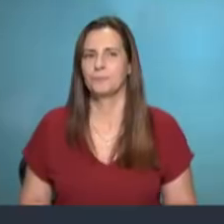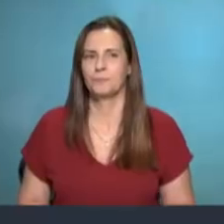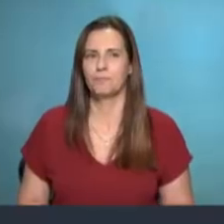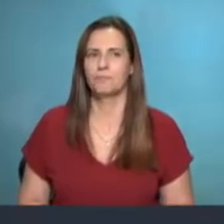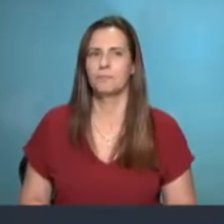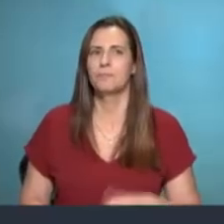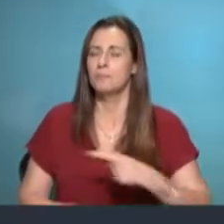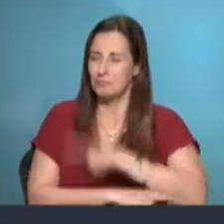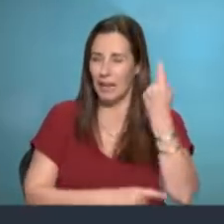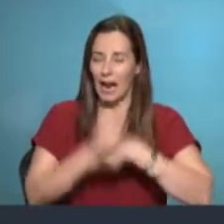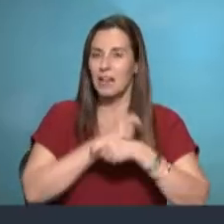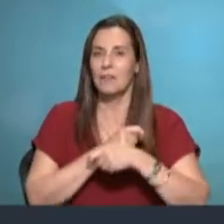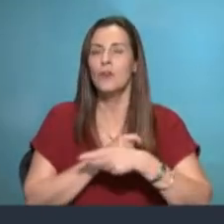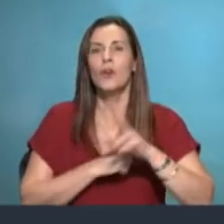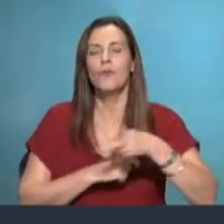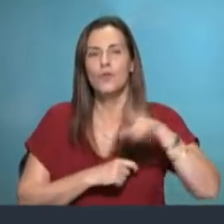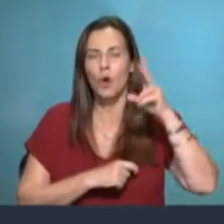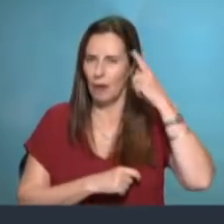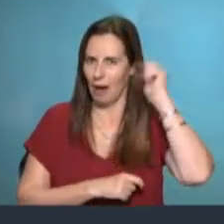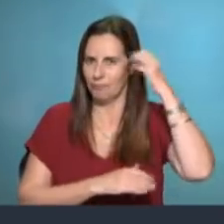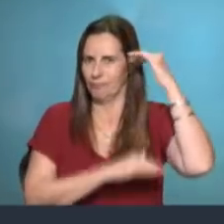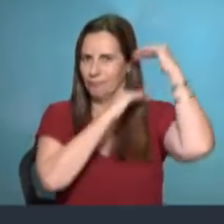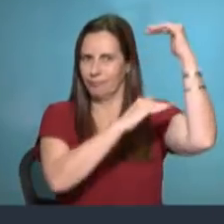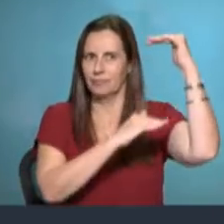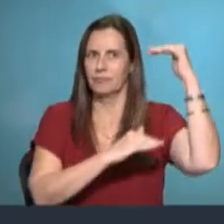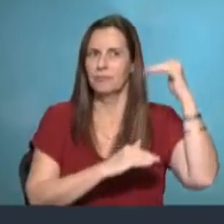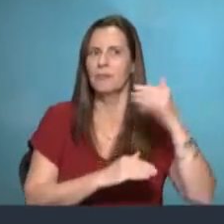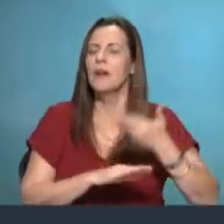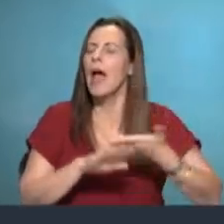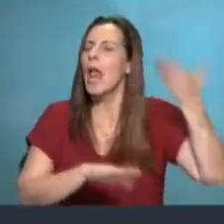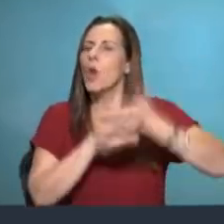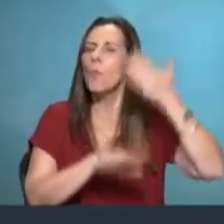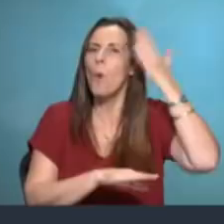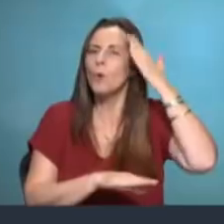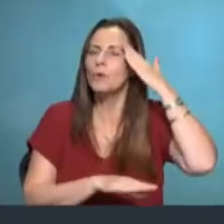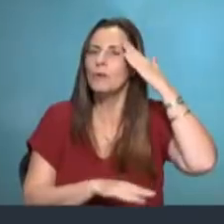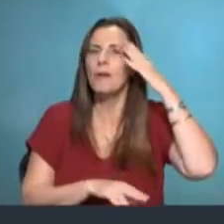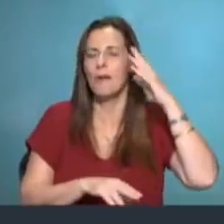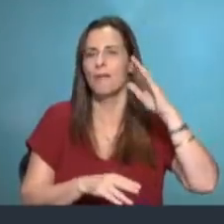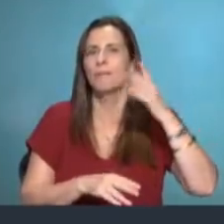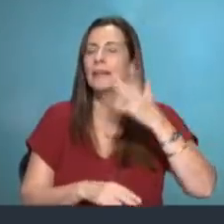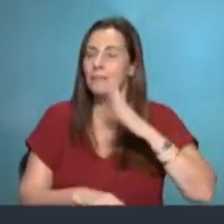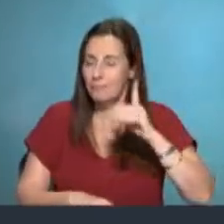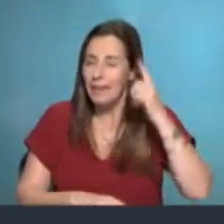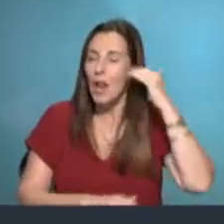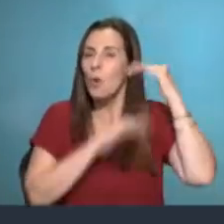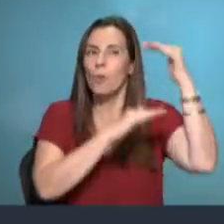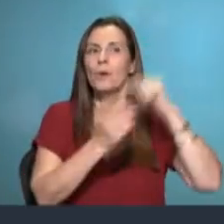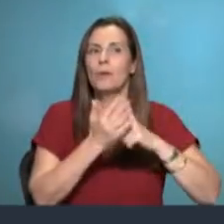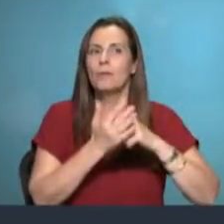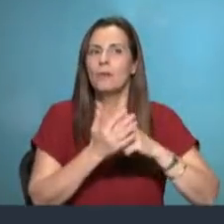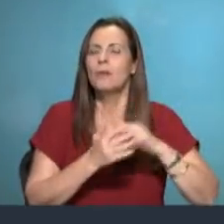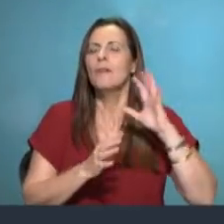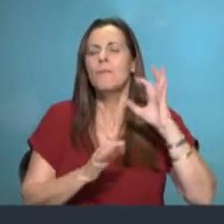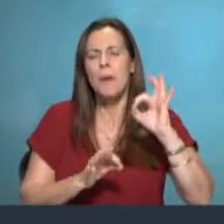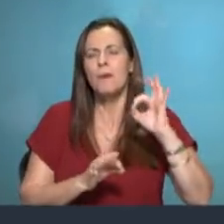הצמיחה הכלכלית והגידול במספר המשכילים הגבירו את המודעות לתעשייה המקומית, או אם תרצו, פטריוטיזם